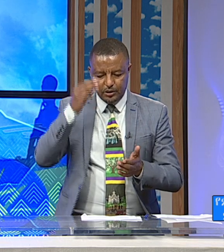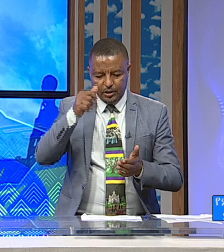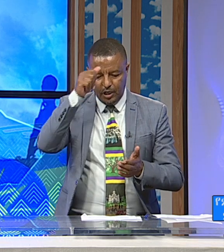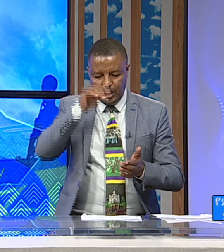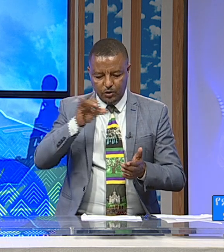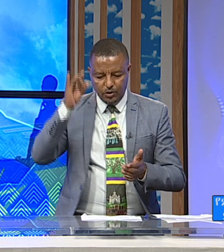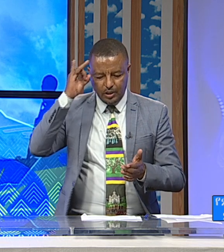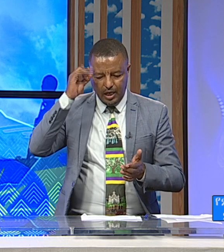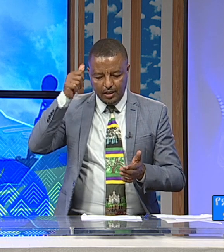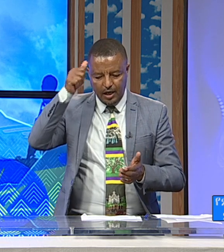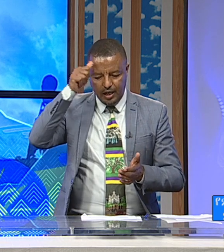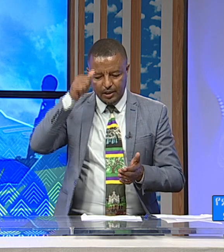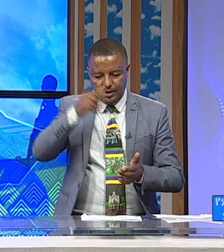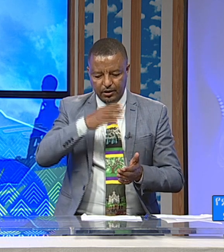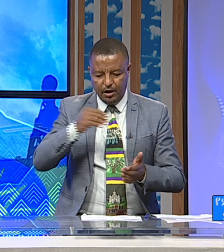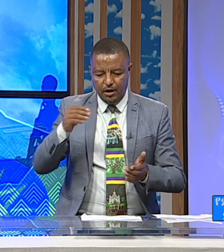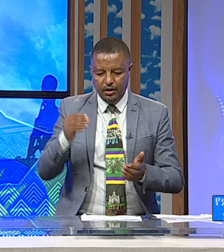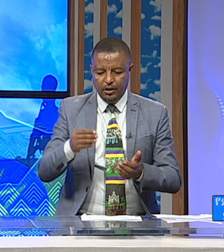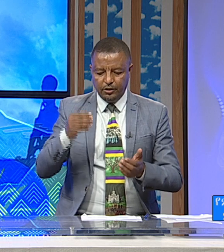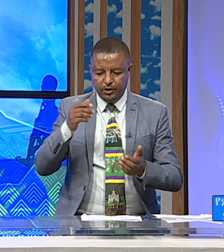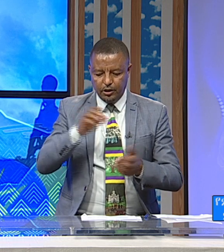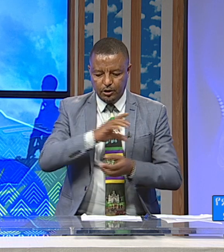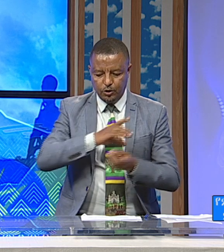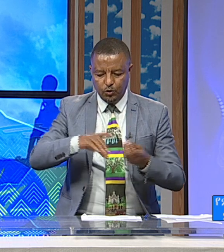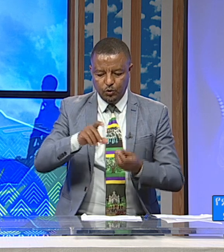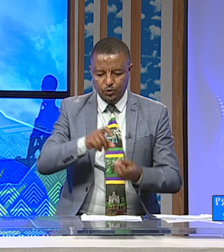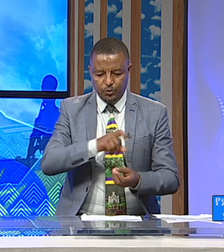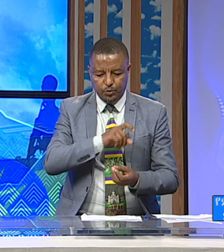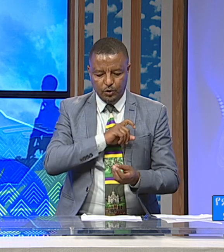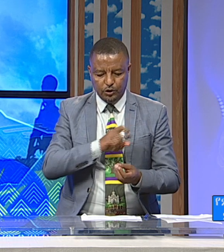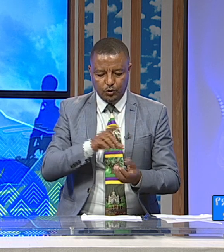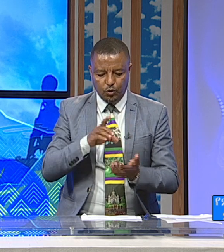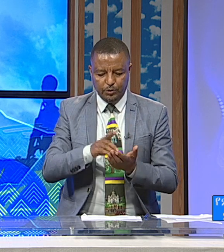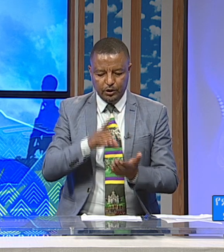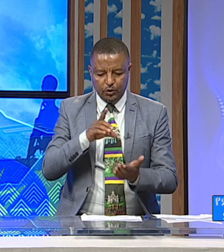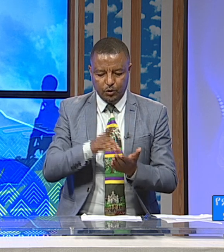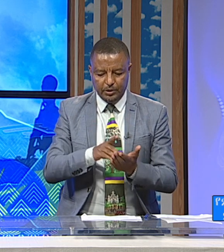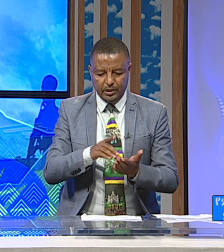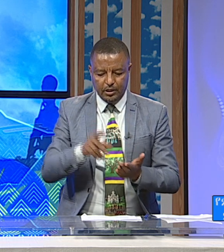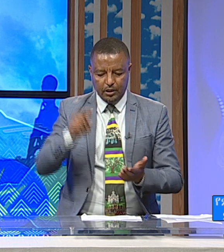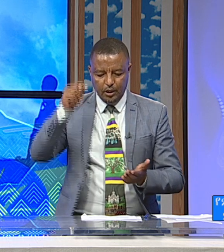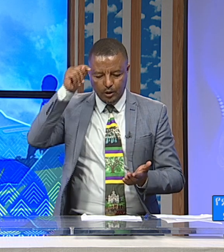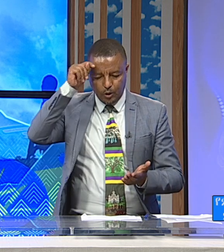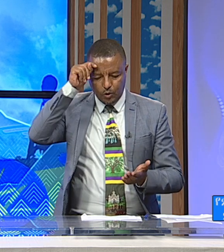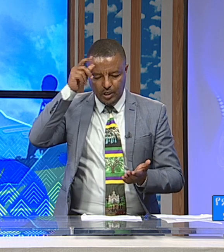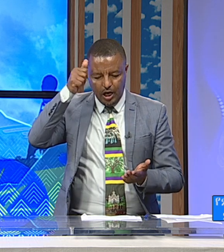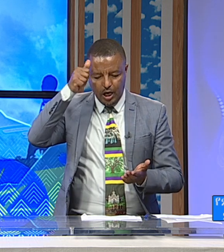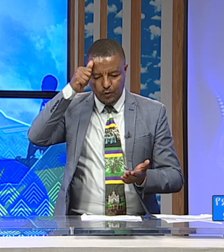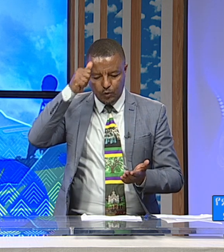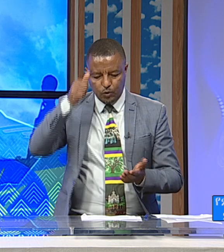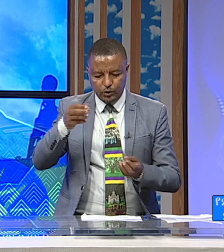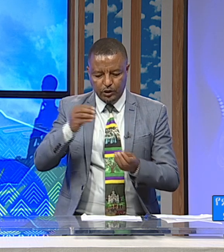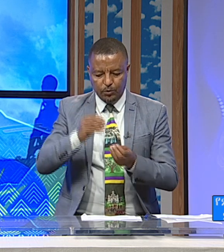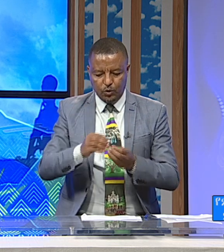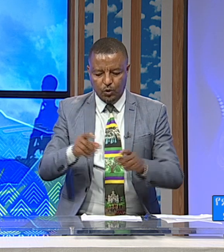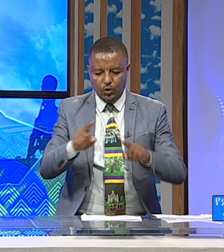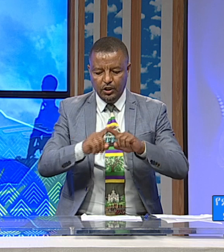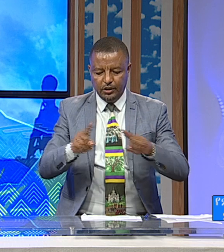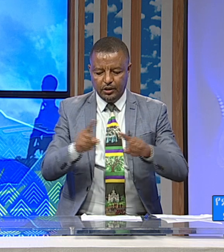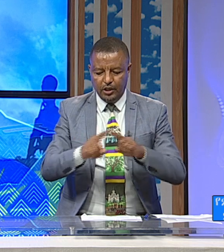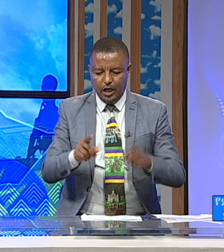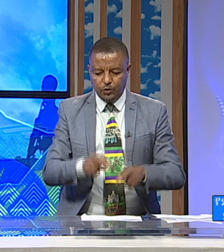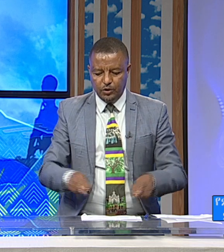የገቢዎች ሚኒስትር አቶ ላቀ አያሌና የክልሉ ፖሊስ ኮሚሽን ኮሚሽነር ተኮላ አይፈኩሩን